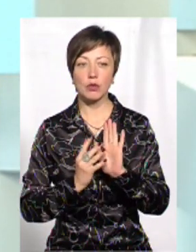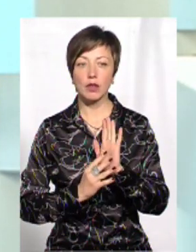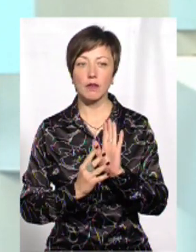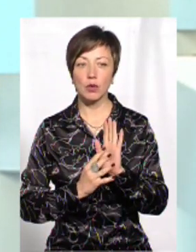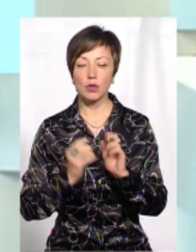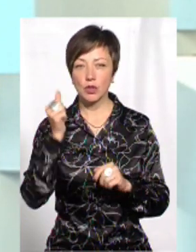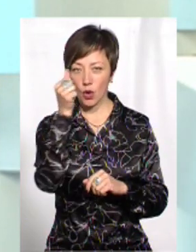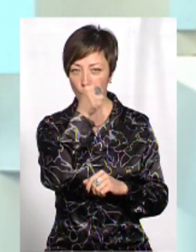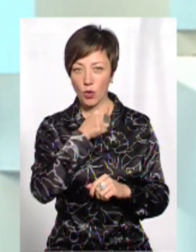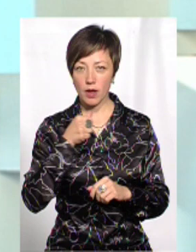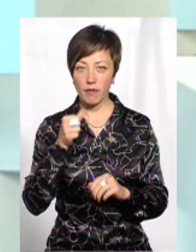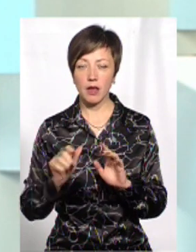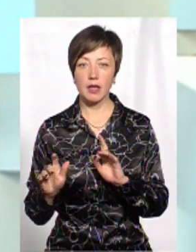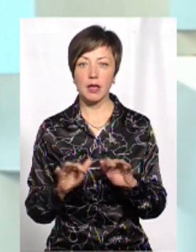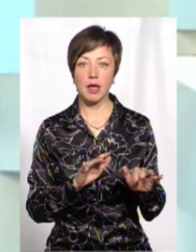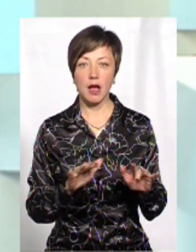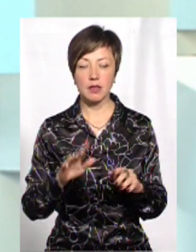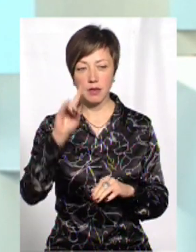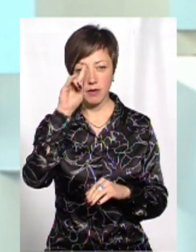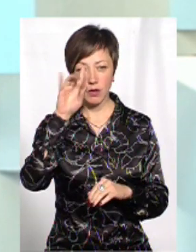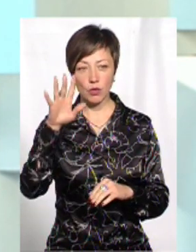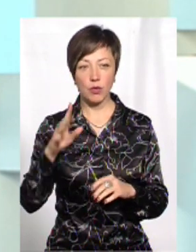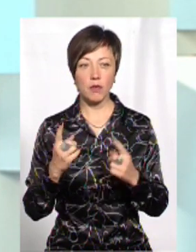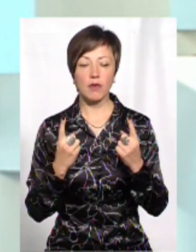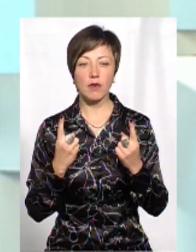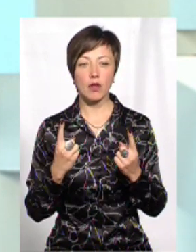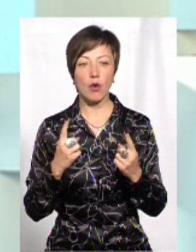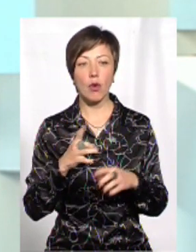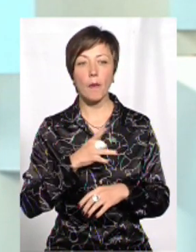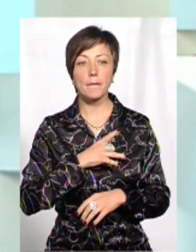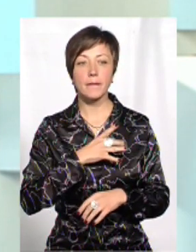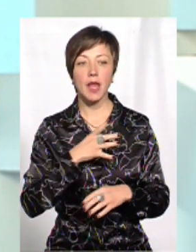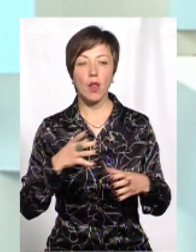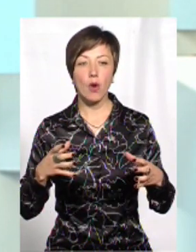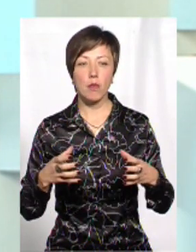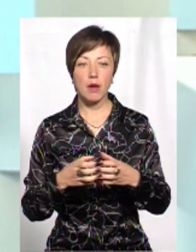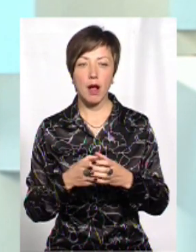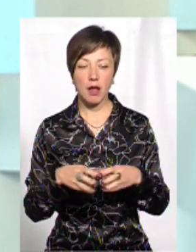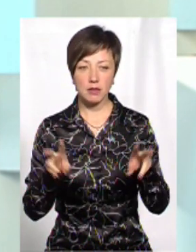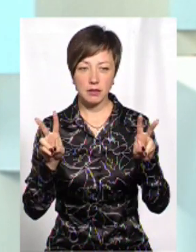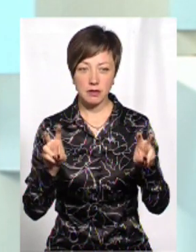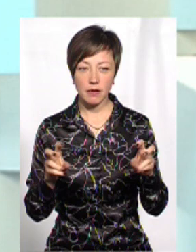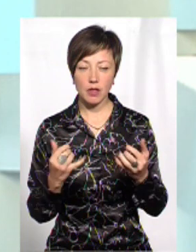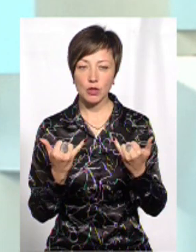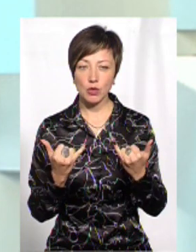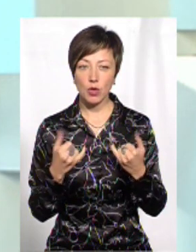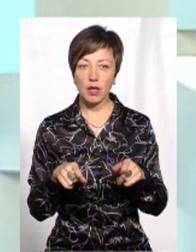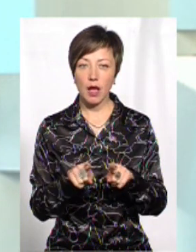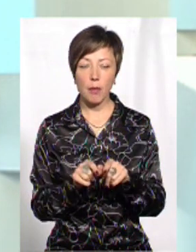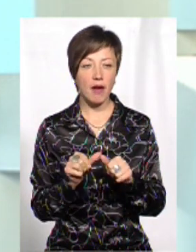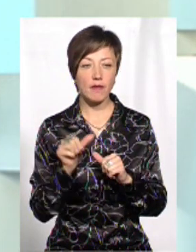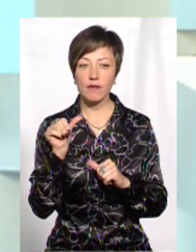90-х років діяльність відомого Великого Білого Братства. На сьогодні такими